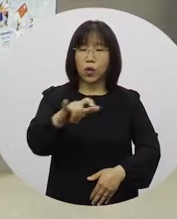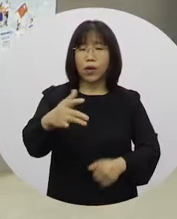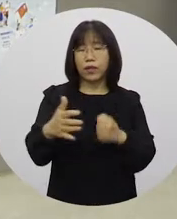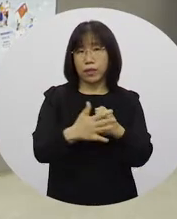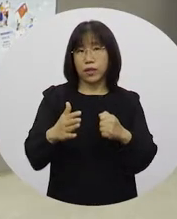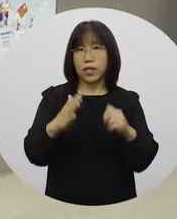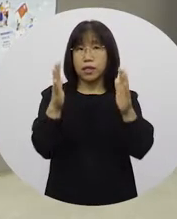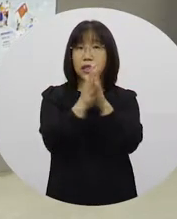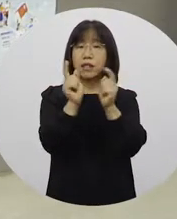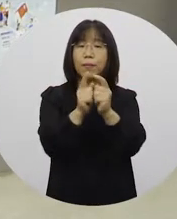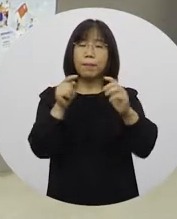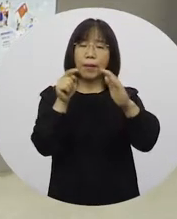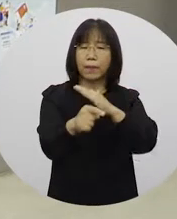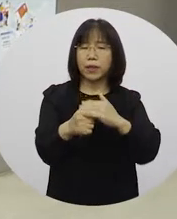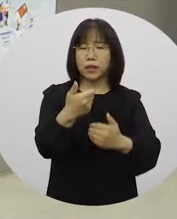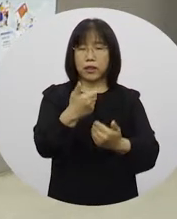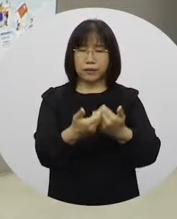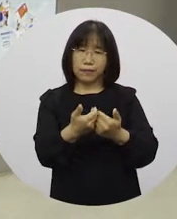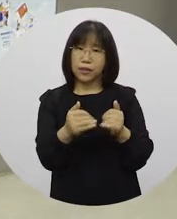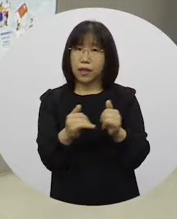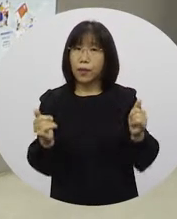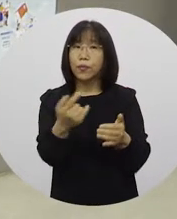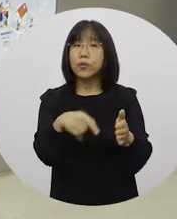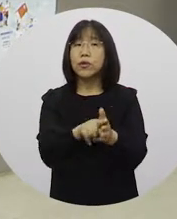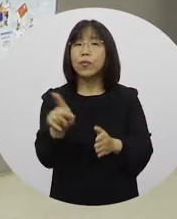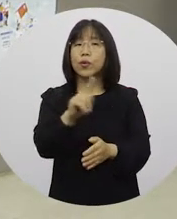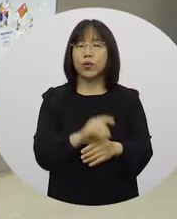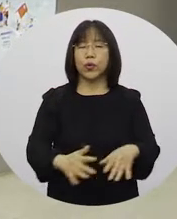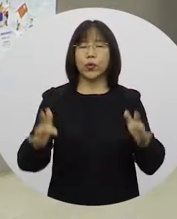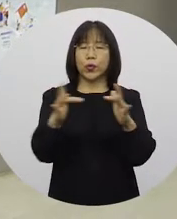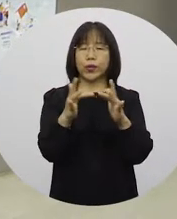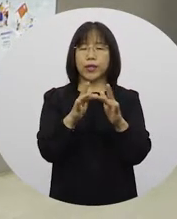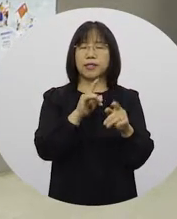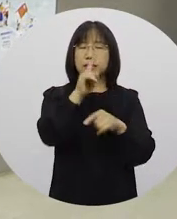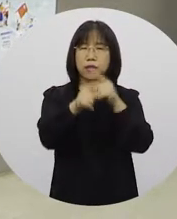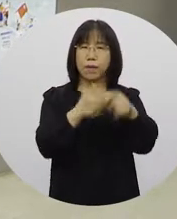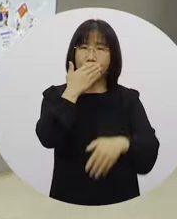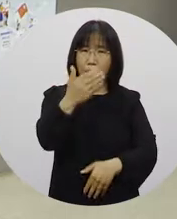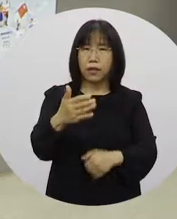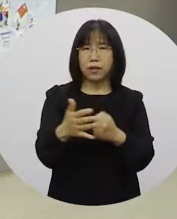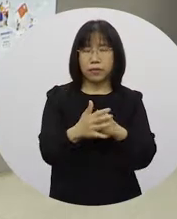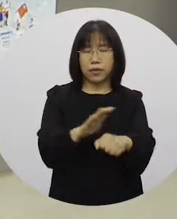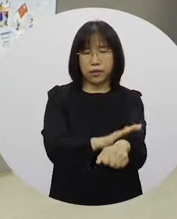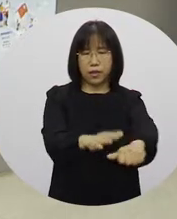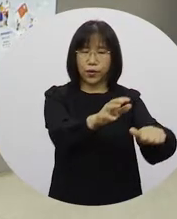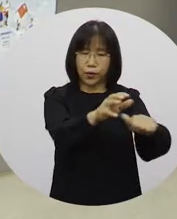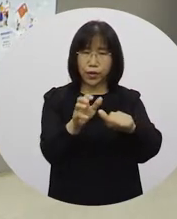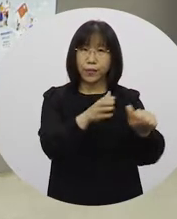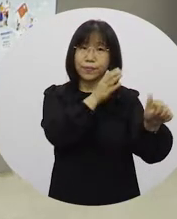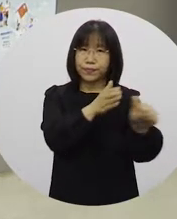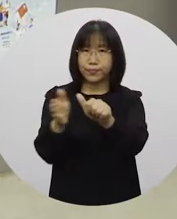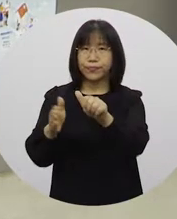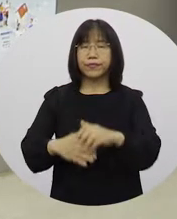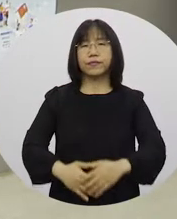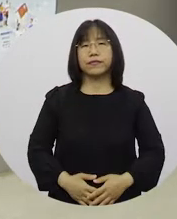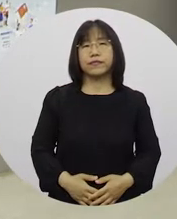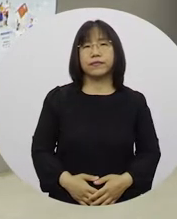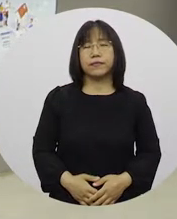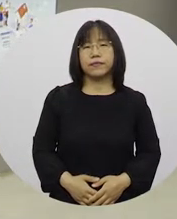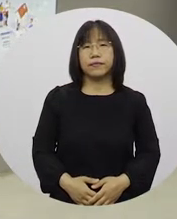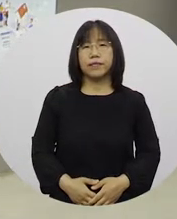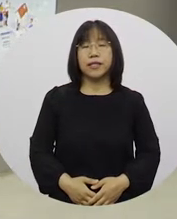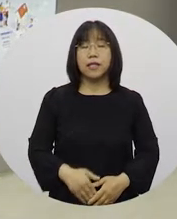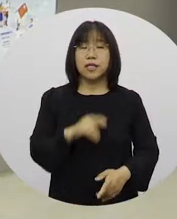기대됩니다. 코로나19에 대한 우려로 직접 방문을 꺼리는 분들을 위해서 온라인으로도 신청을 받으니 적극 활용해